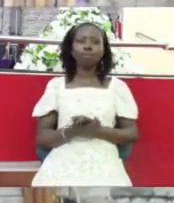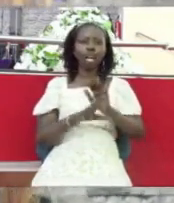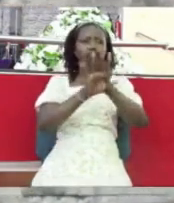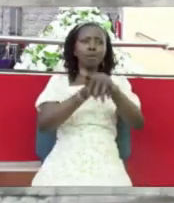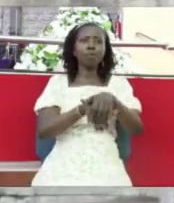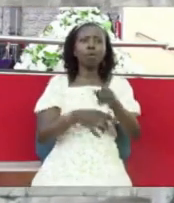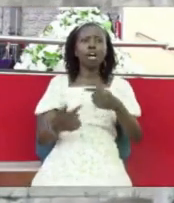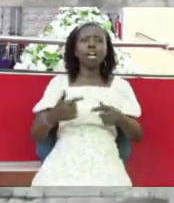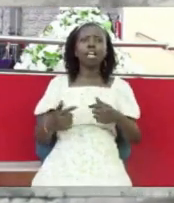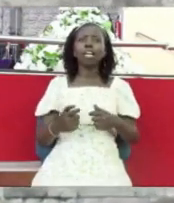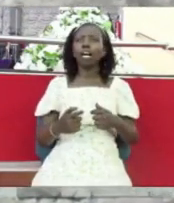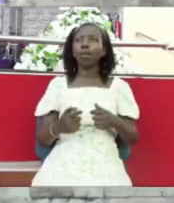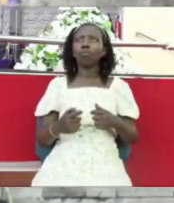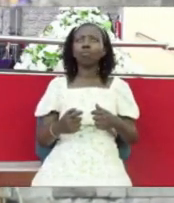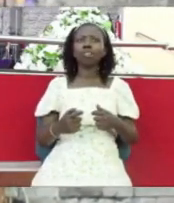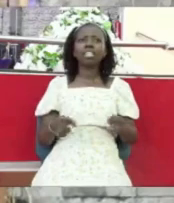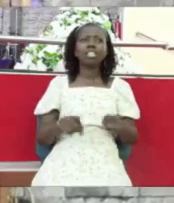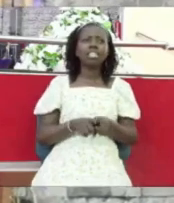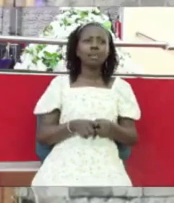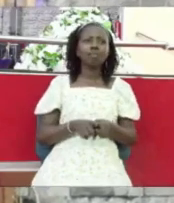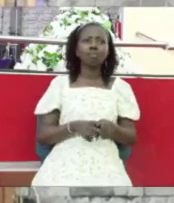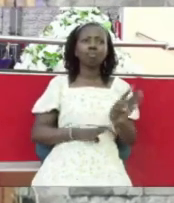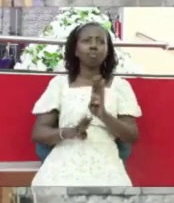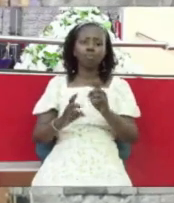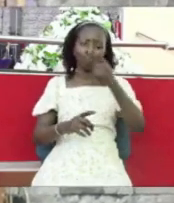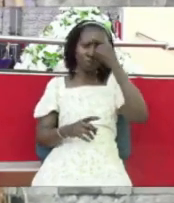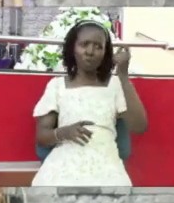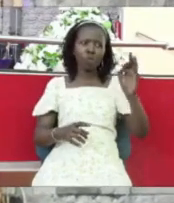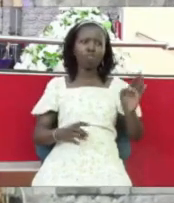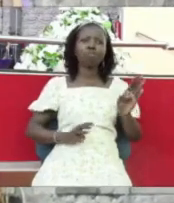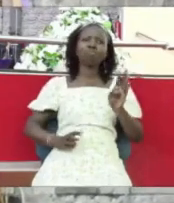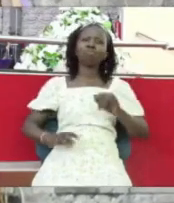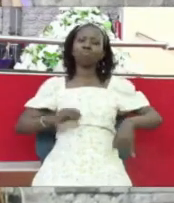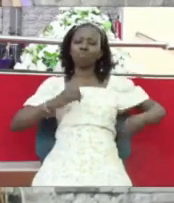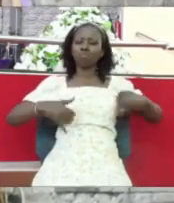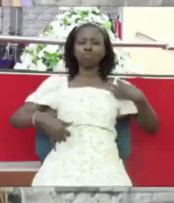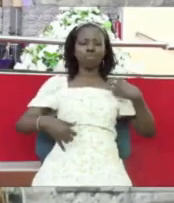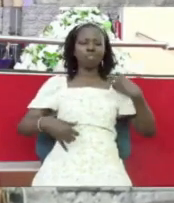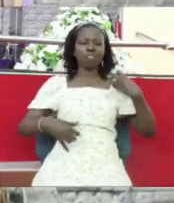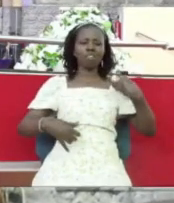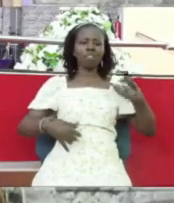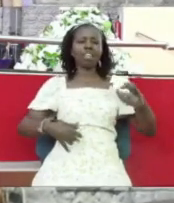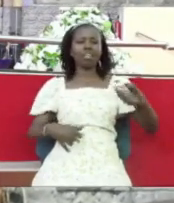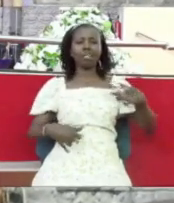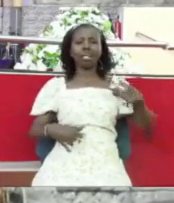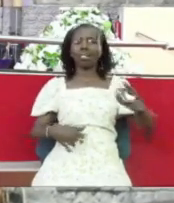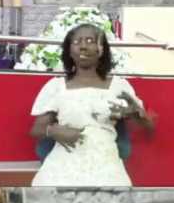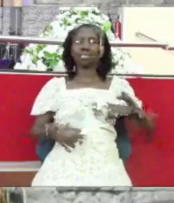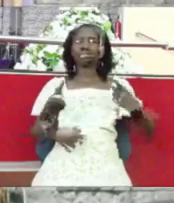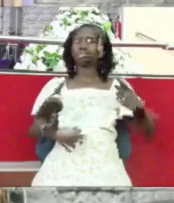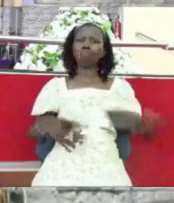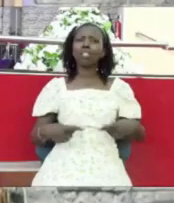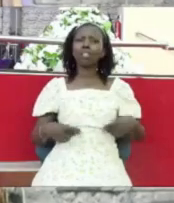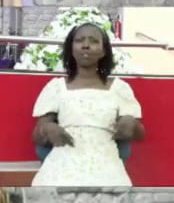as a result of pride. Unafiki unakuja kwa sababu ya kiburi. We have enough proud people in this world. Tuko na watu wenye kiburi wa kutosha katika